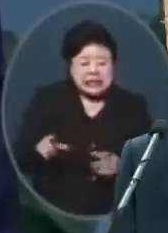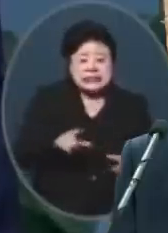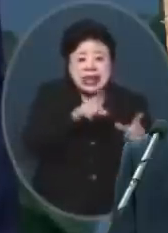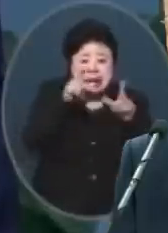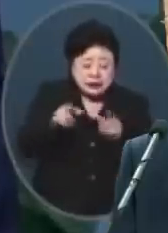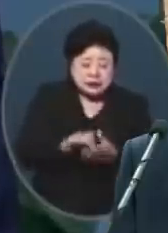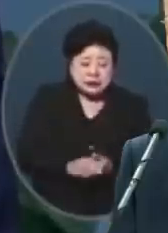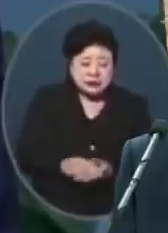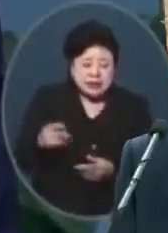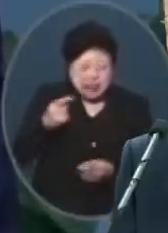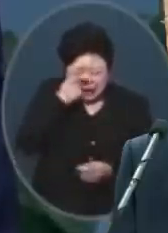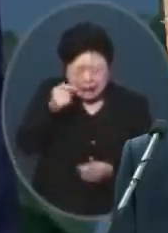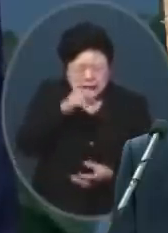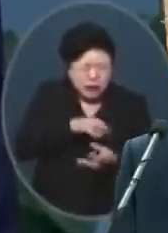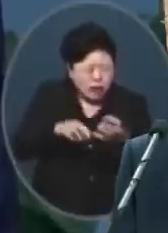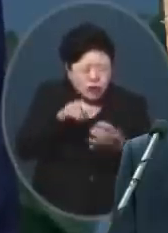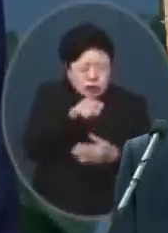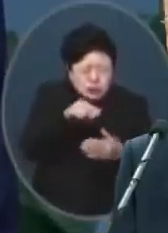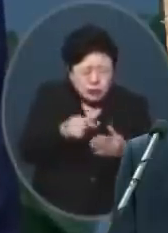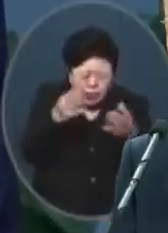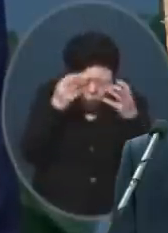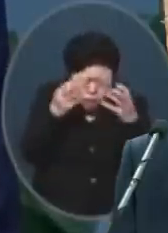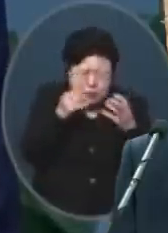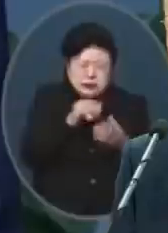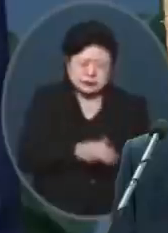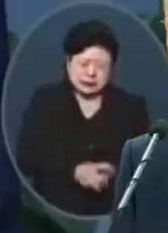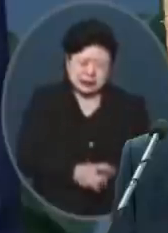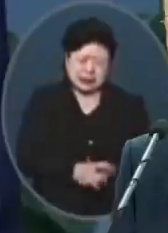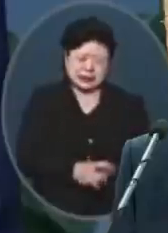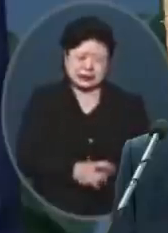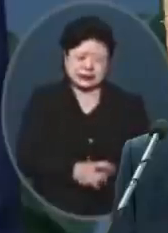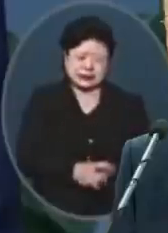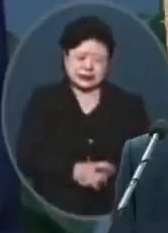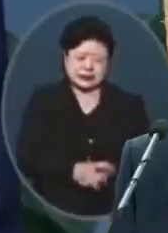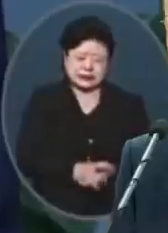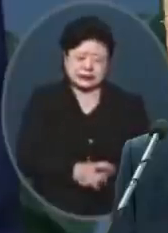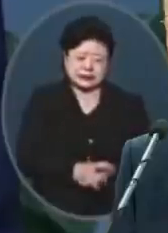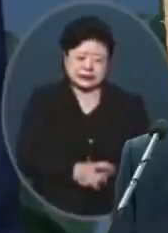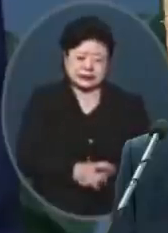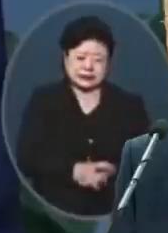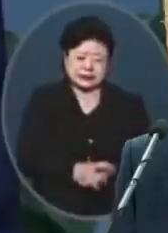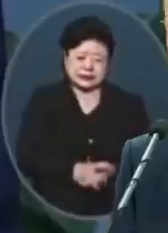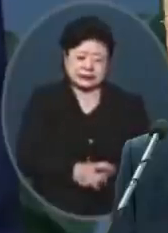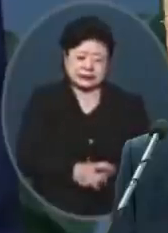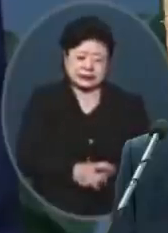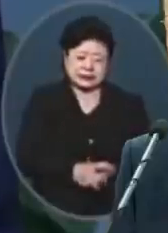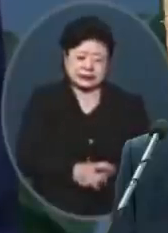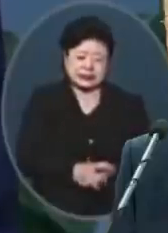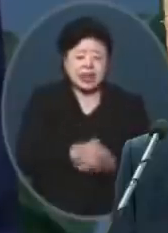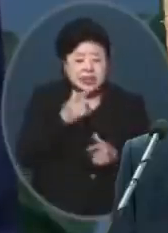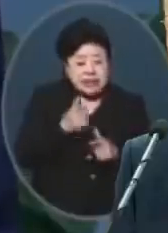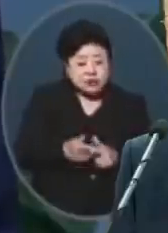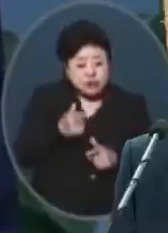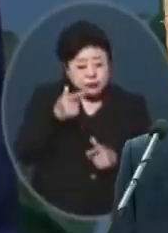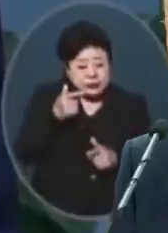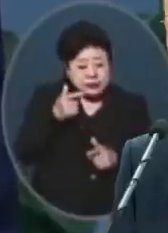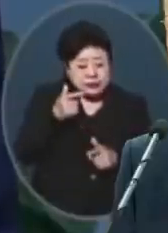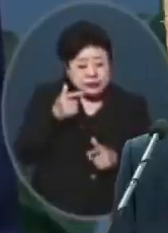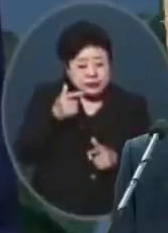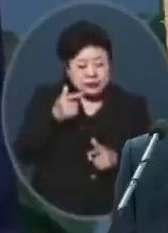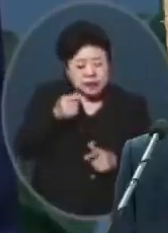삶은 가시와 은근히 속에 고생을 하고 살아가는데 예수님은